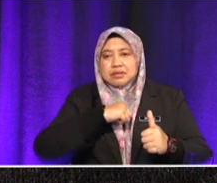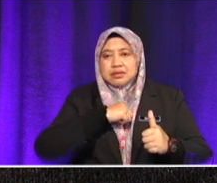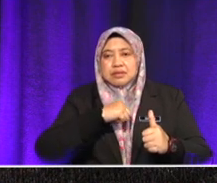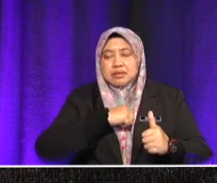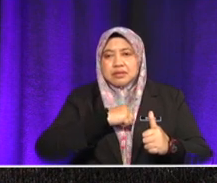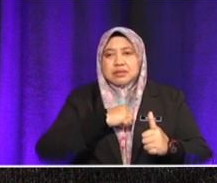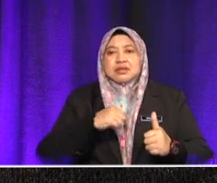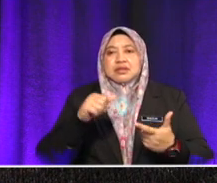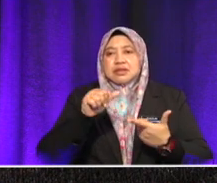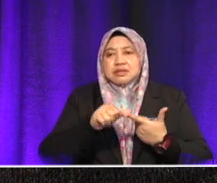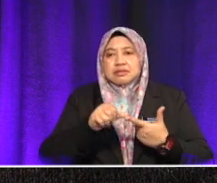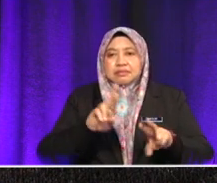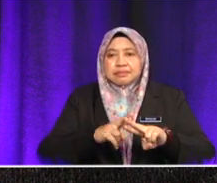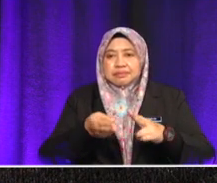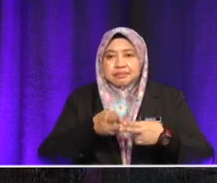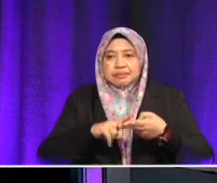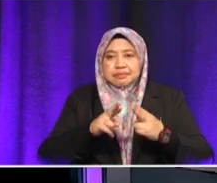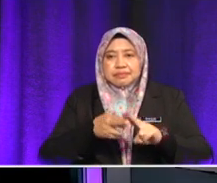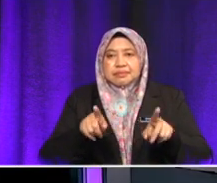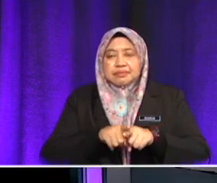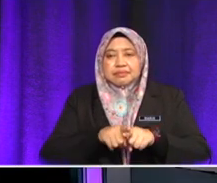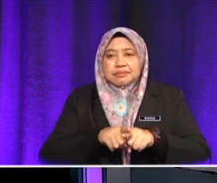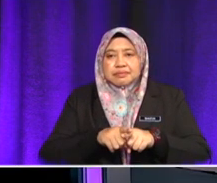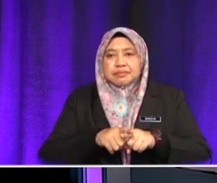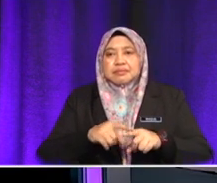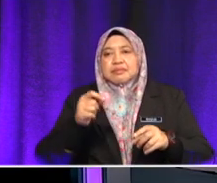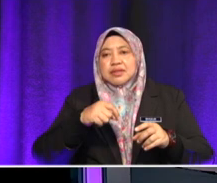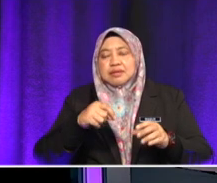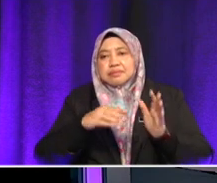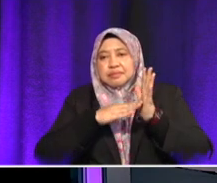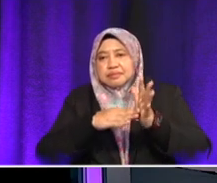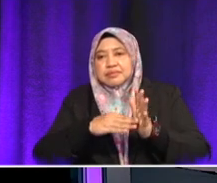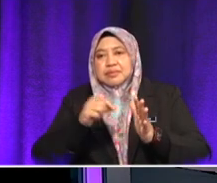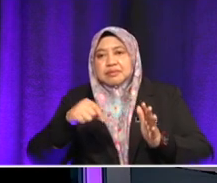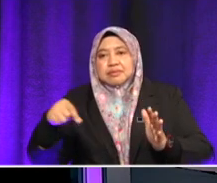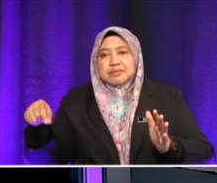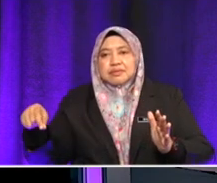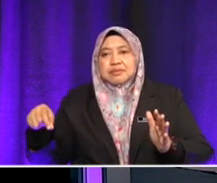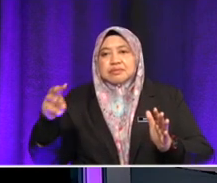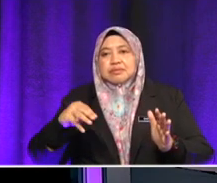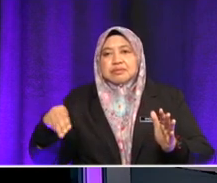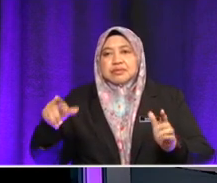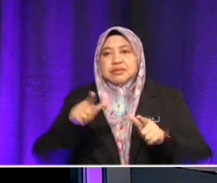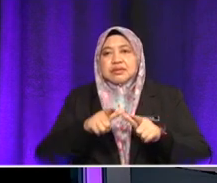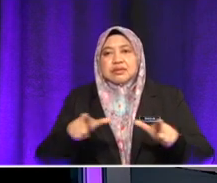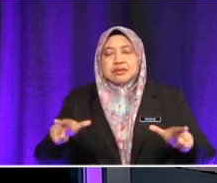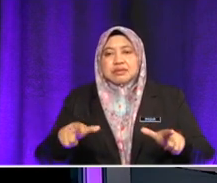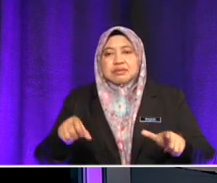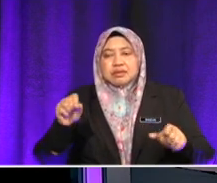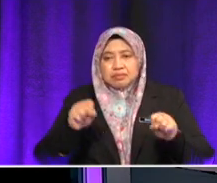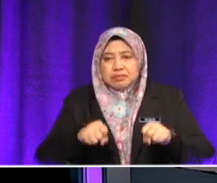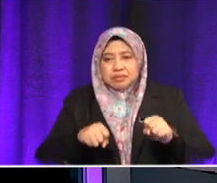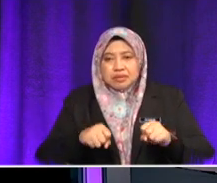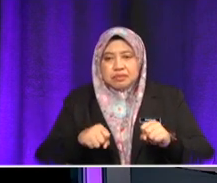pencak silat akan sebaya selepas dia membentang hasil penulisan dia jadi murid lain raka-rekan lain